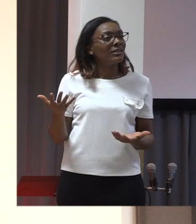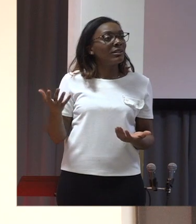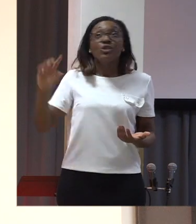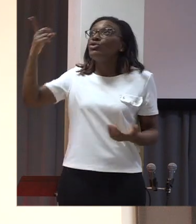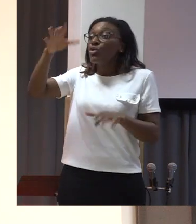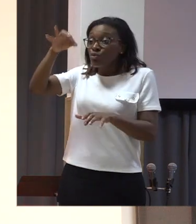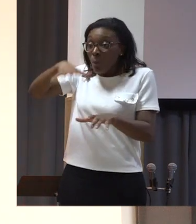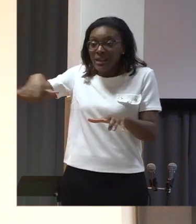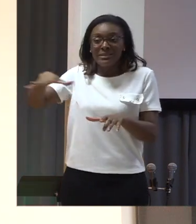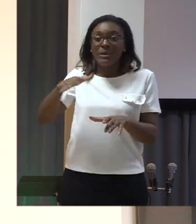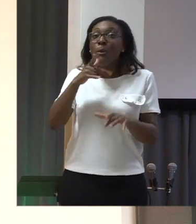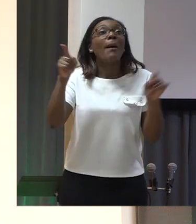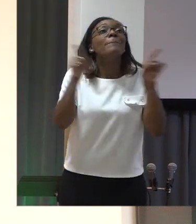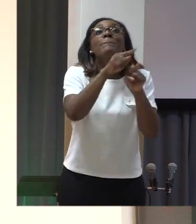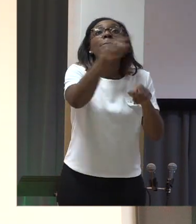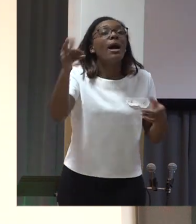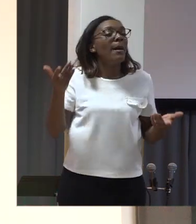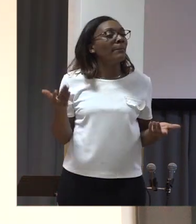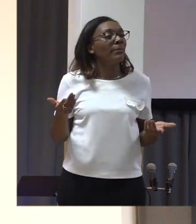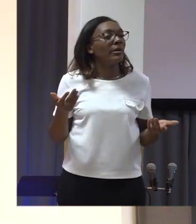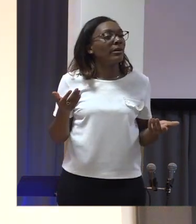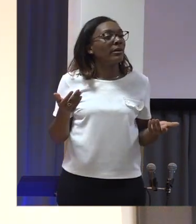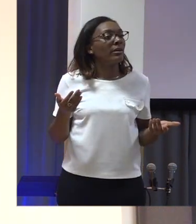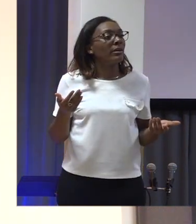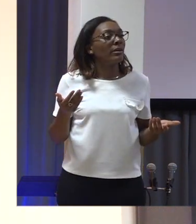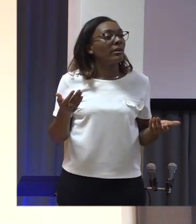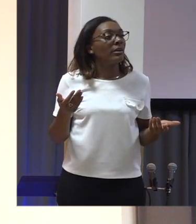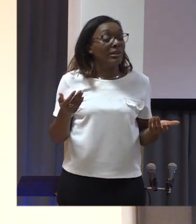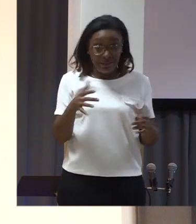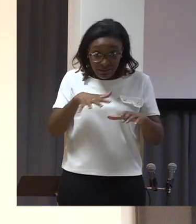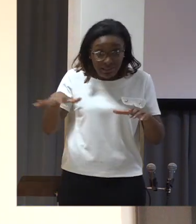Dieu. C'est par Israël que Dieu devait se révéler au monde.